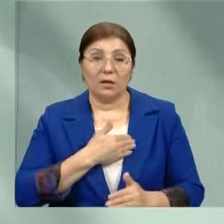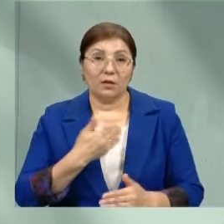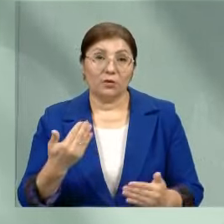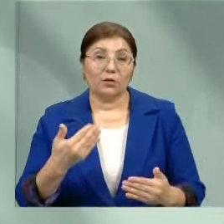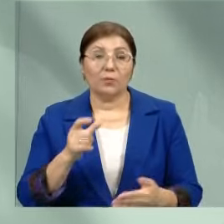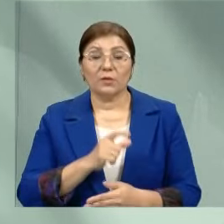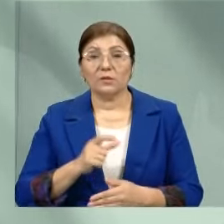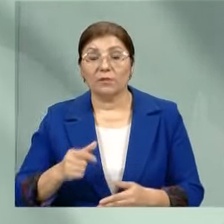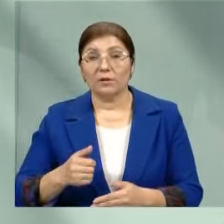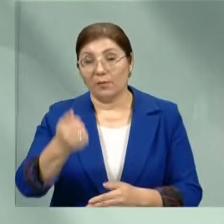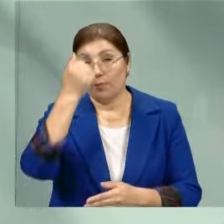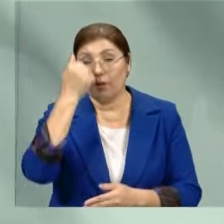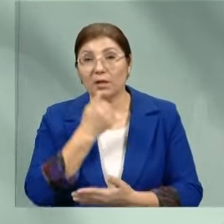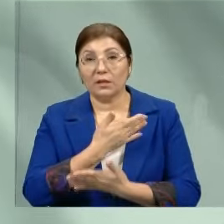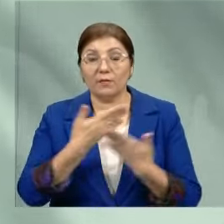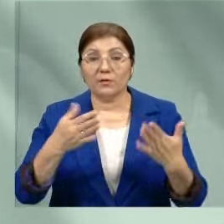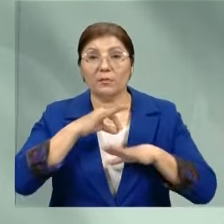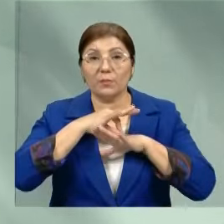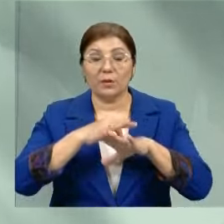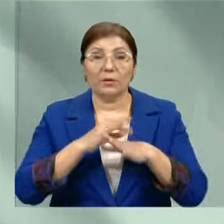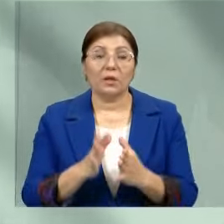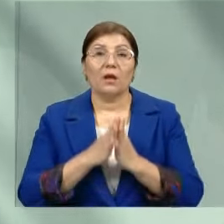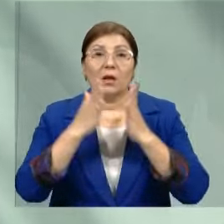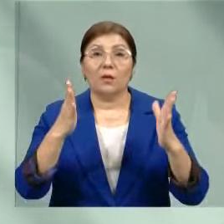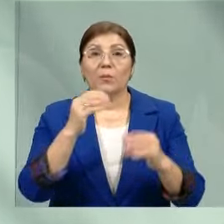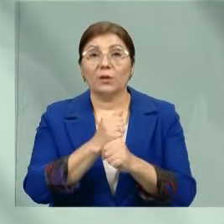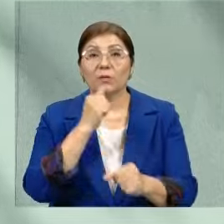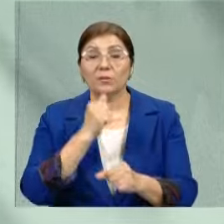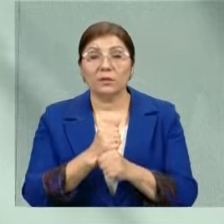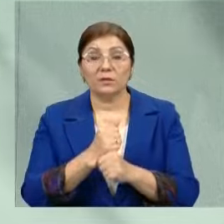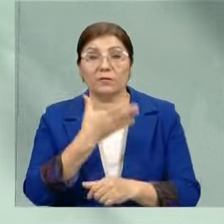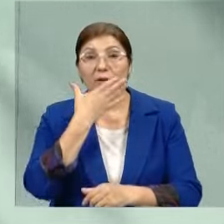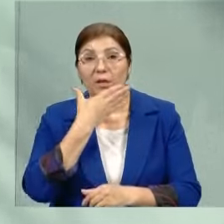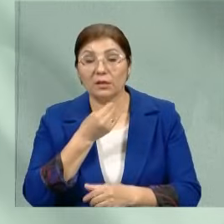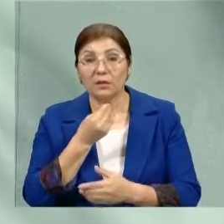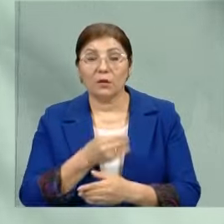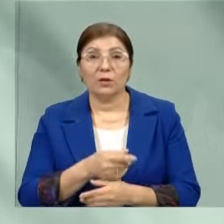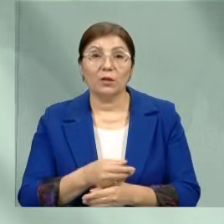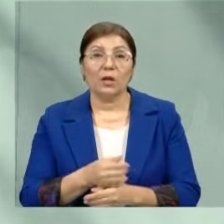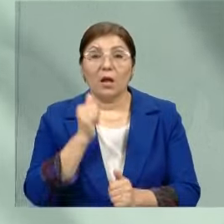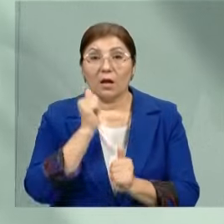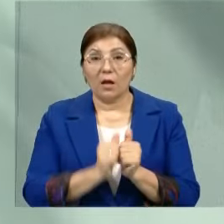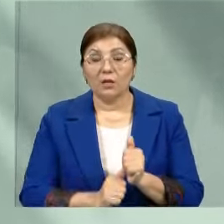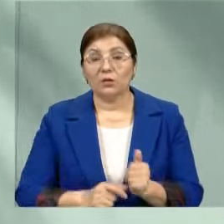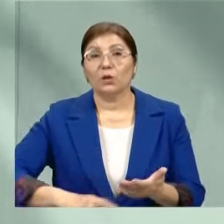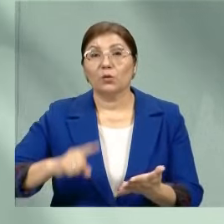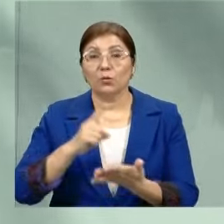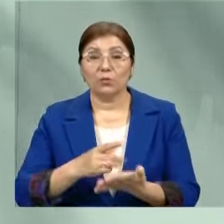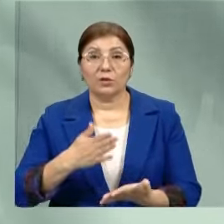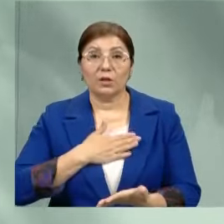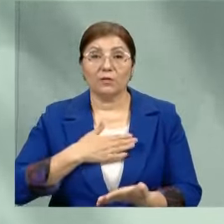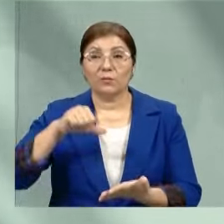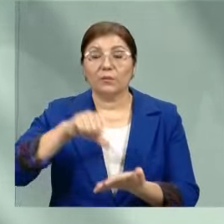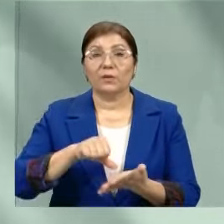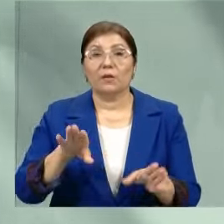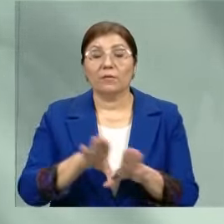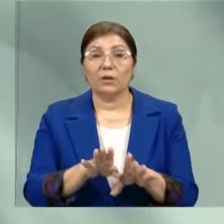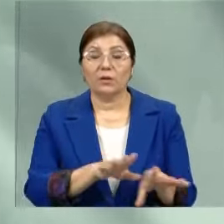жителей нашего города поблагодарить за проводимую вами большую работу по благоустройству и считаю, что каждый горожанин должен активно участвовать в